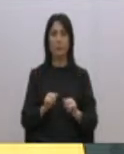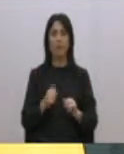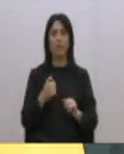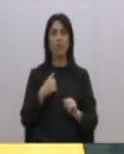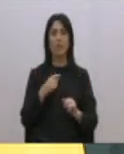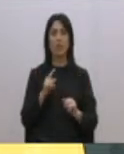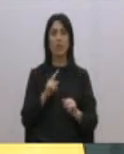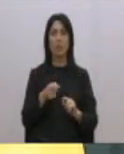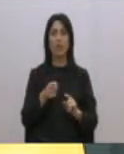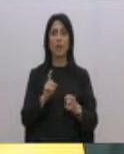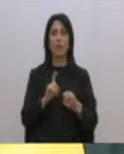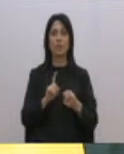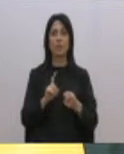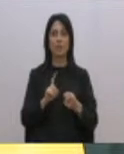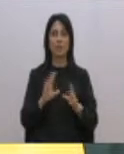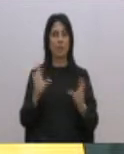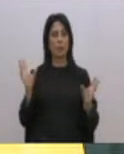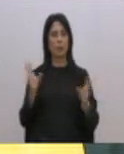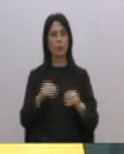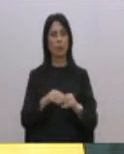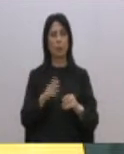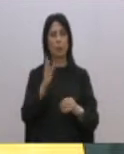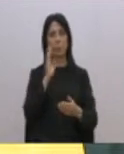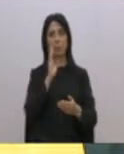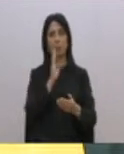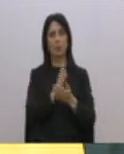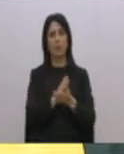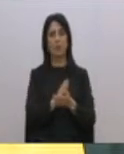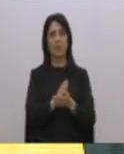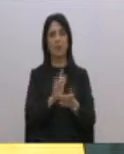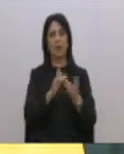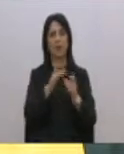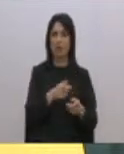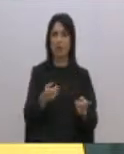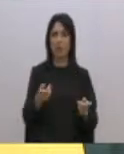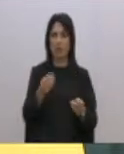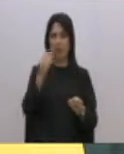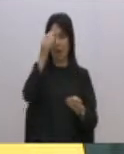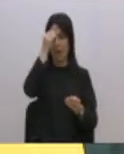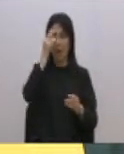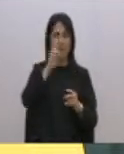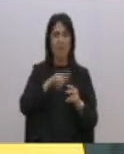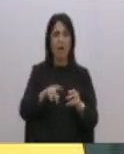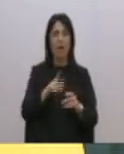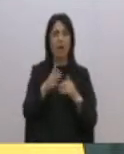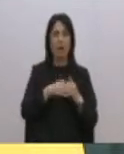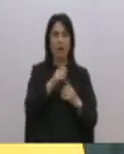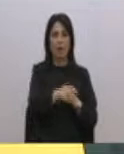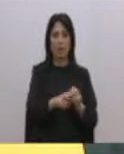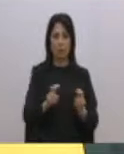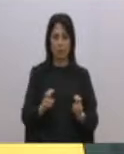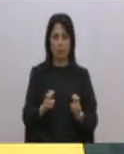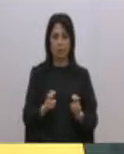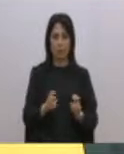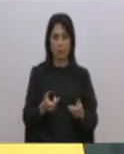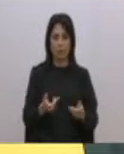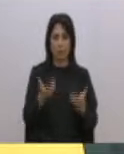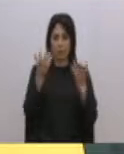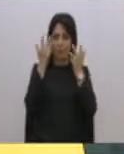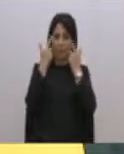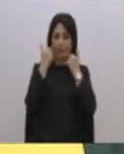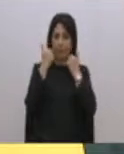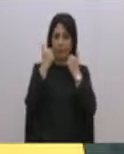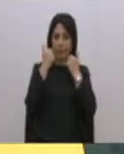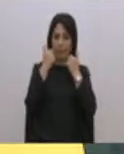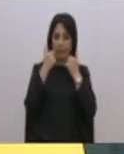ჩვენ რომ ესე ხელაღებით პირდაპირ ინტერნეტზე წნომის უკვე წაგამ საუბრობდით უბრალოდ ცალკე